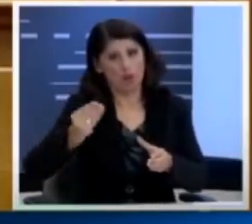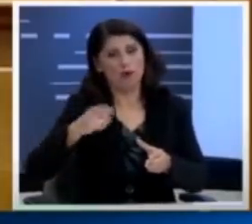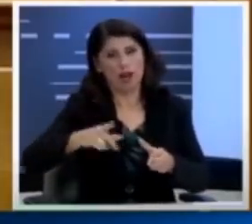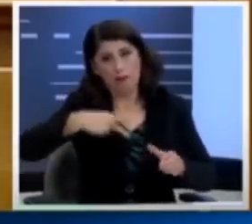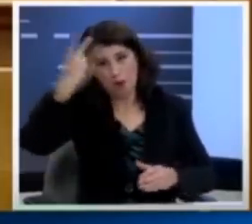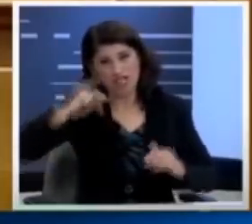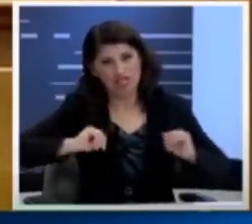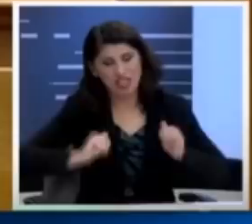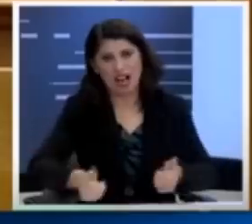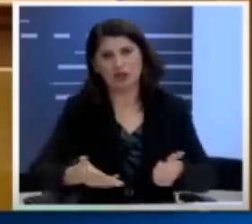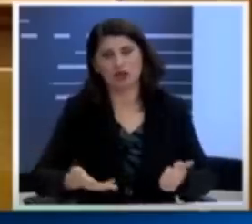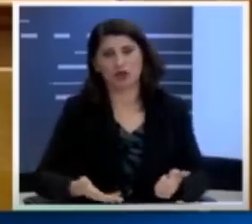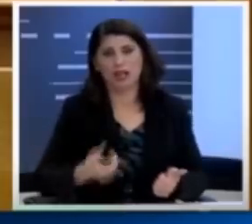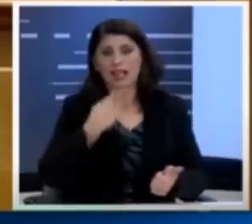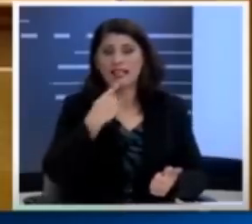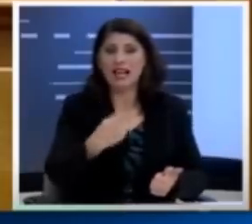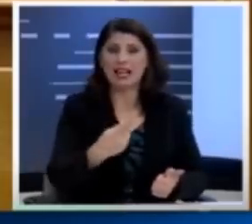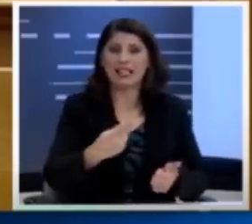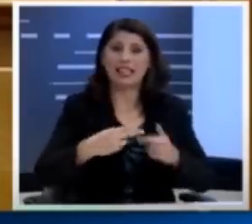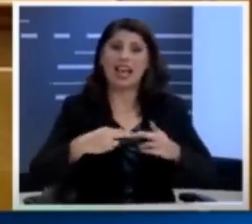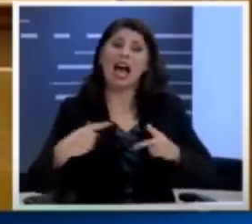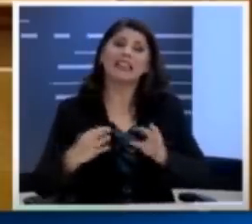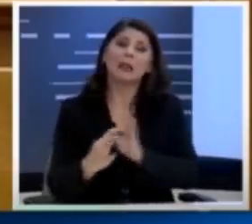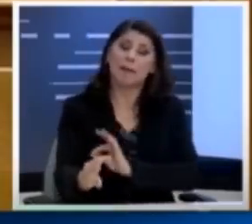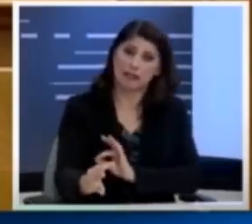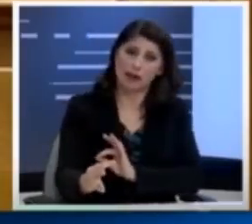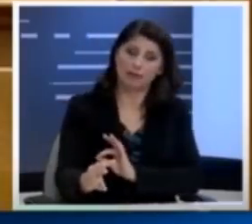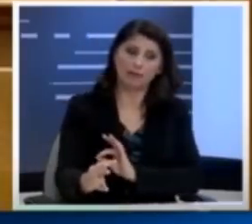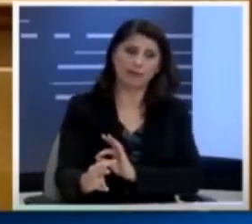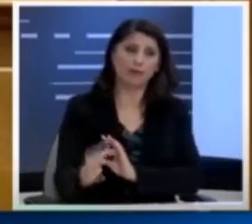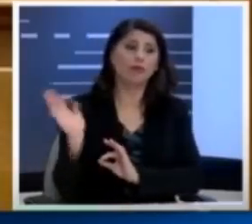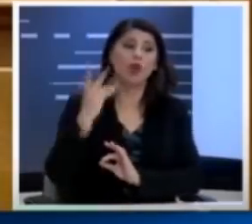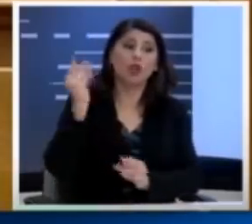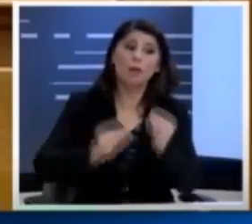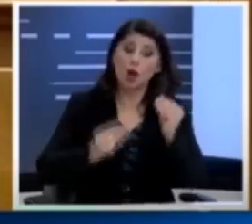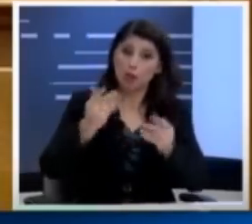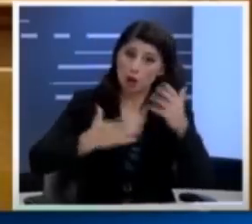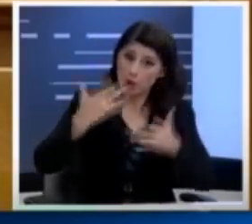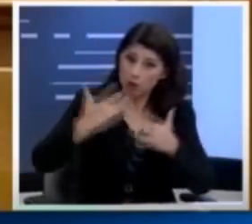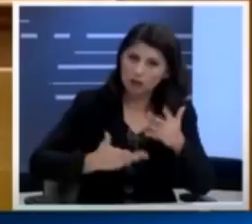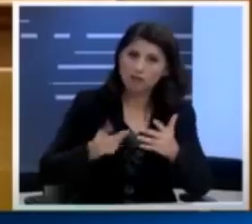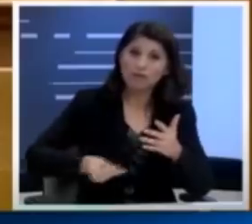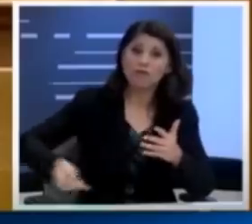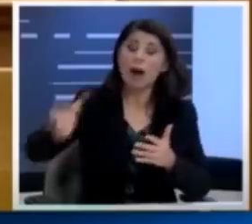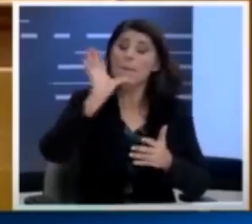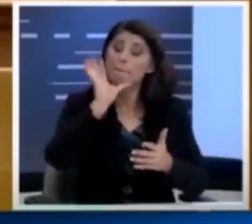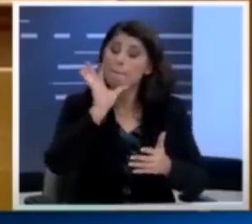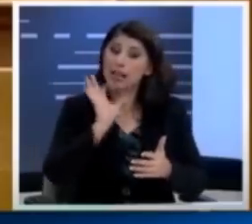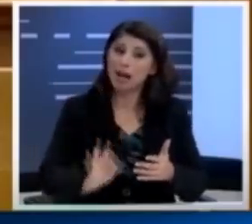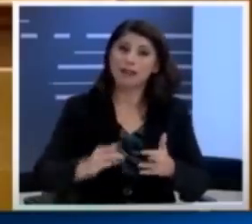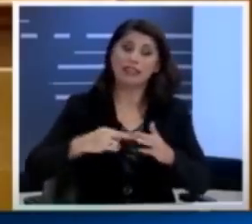από θράσος να μιλάτε για αντίμετρα, όταν ο προϋπολογισμός ξεχυλίζει από